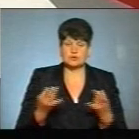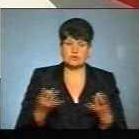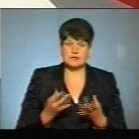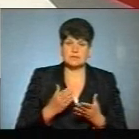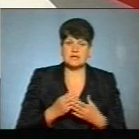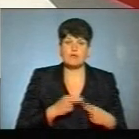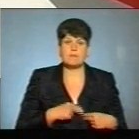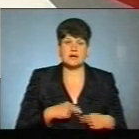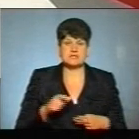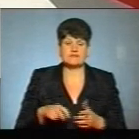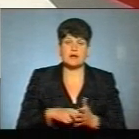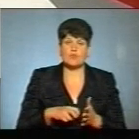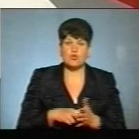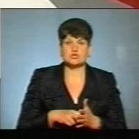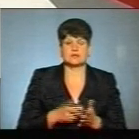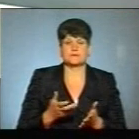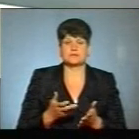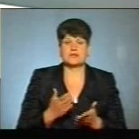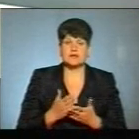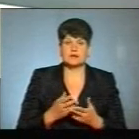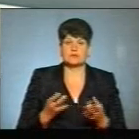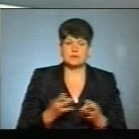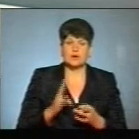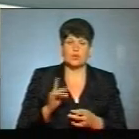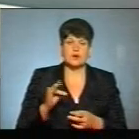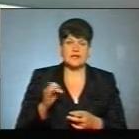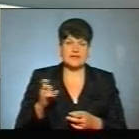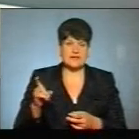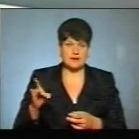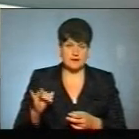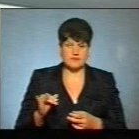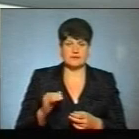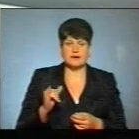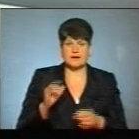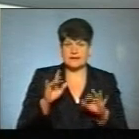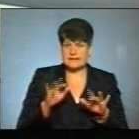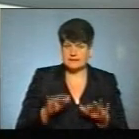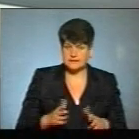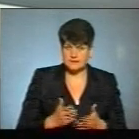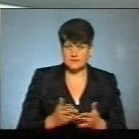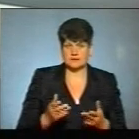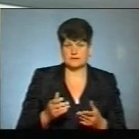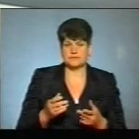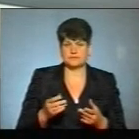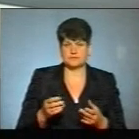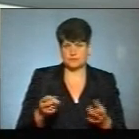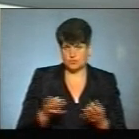в працівниках пошти, в листоношах, сьогодні потреба в кур'єрах, сьогодні потреба є в айтішних працівниках, тому що дуже